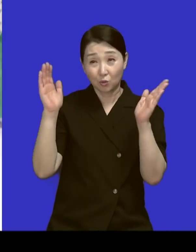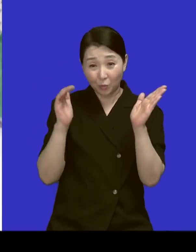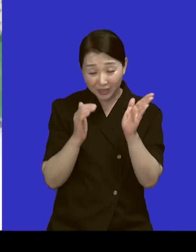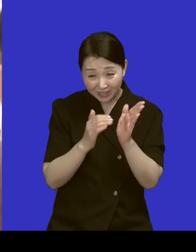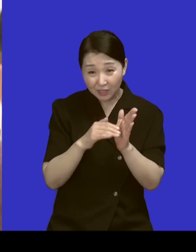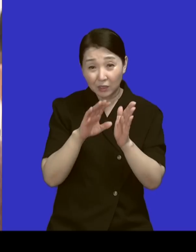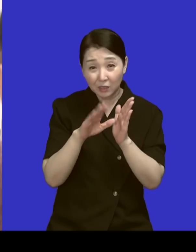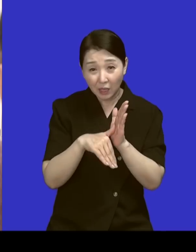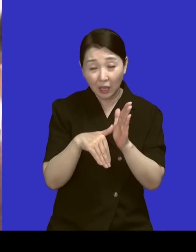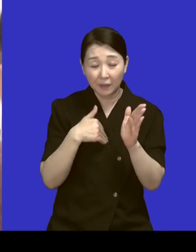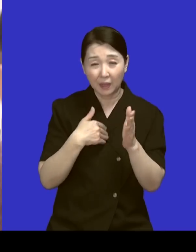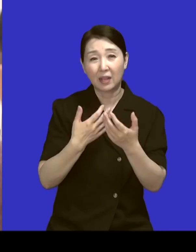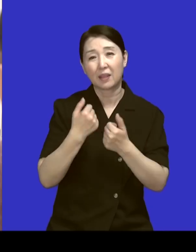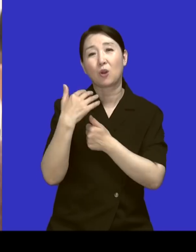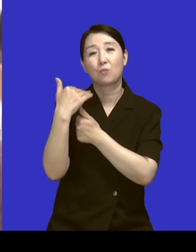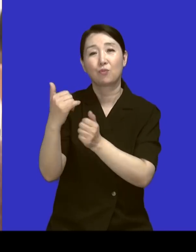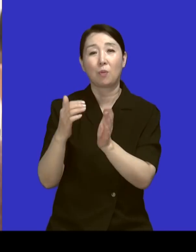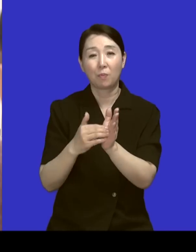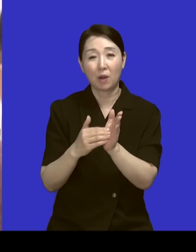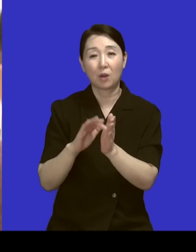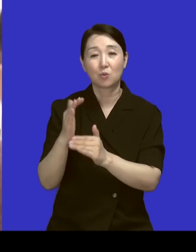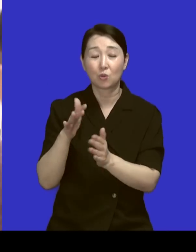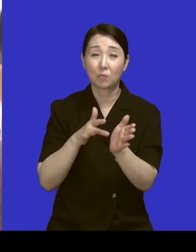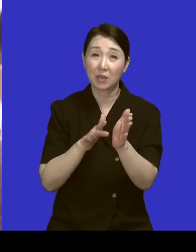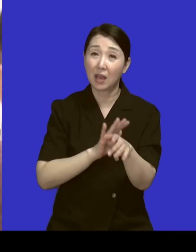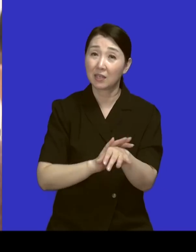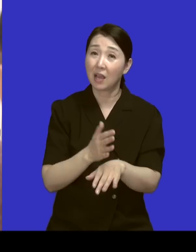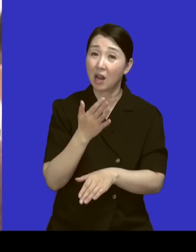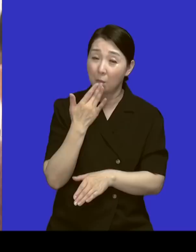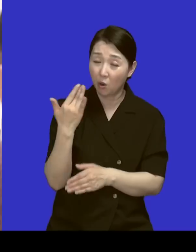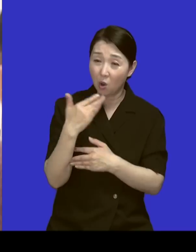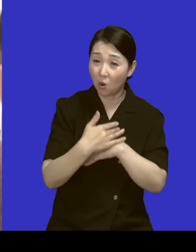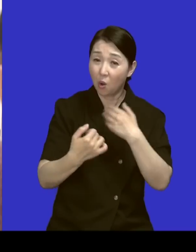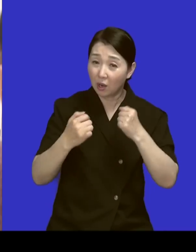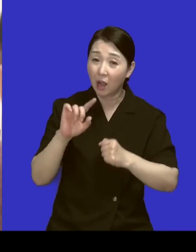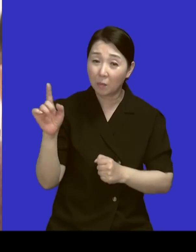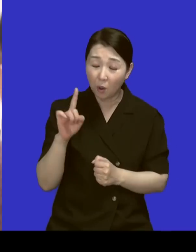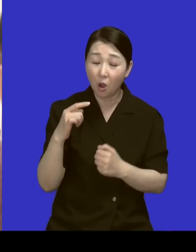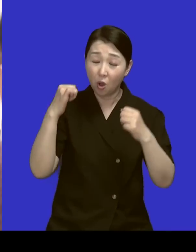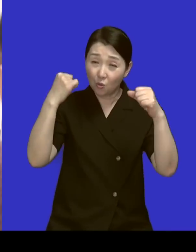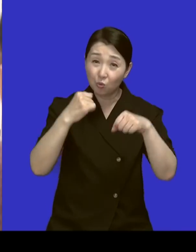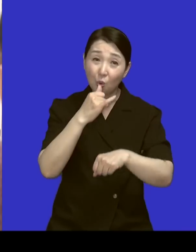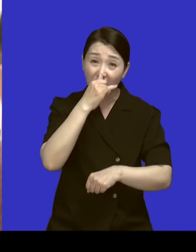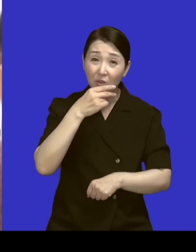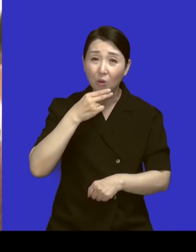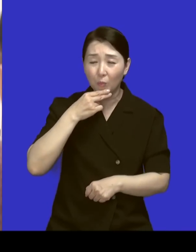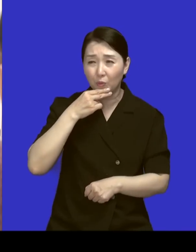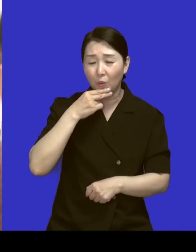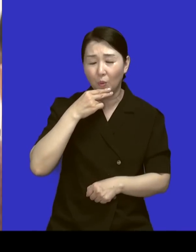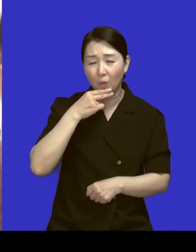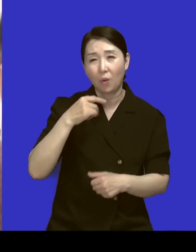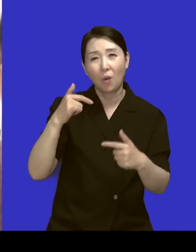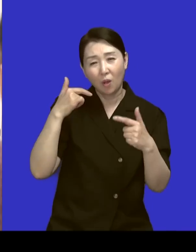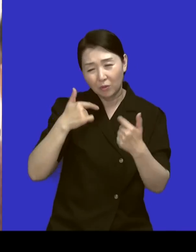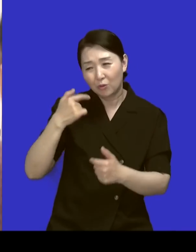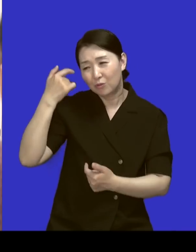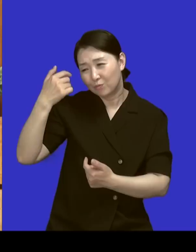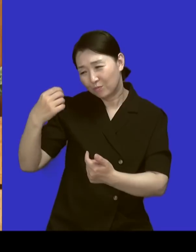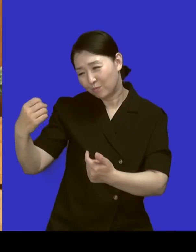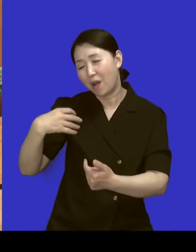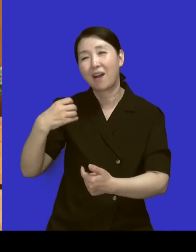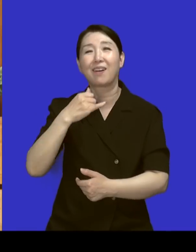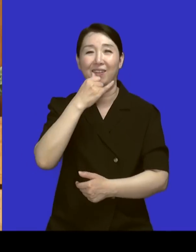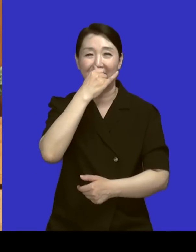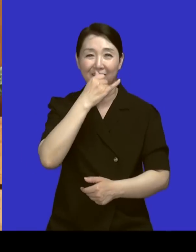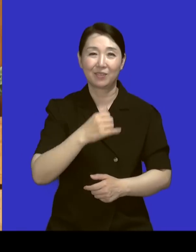때마다 저를 따로 부르셔서 요즘 약은 잘 먹는지 건강은 어떤지 운동을 하는지 이렇게 이렇게 물어봐